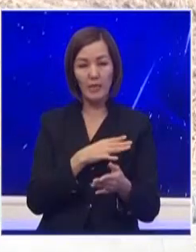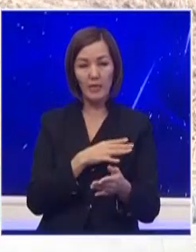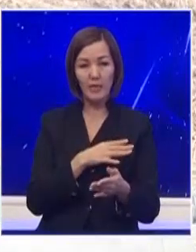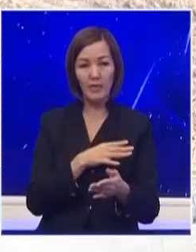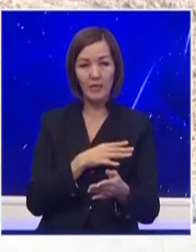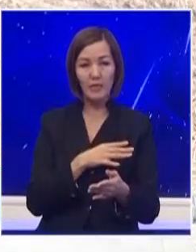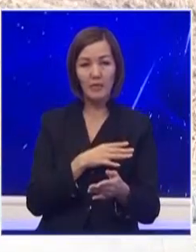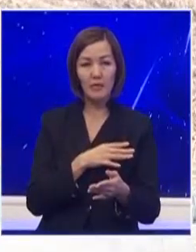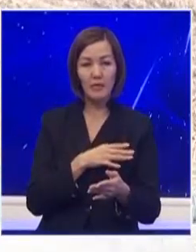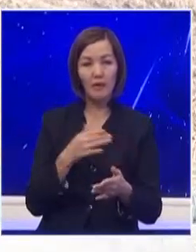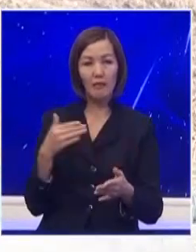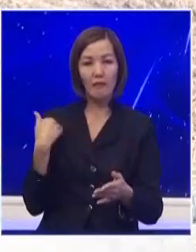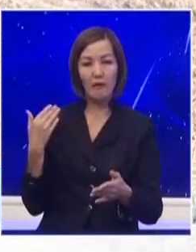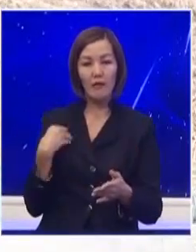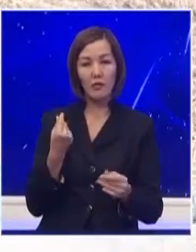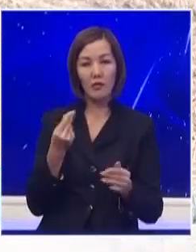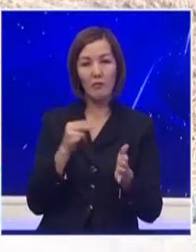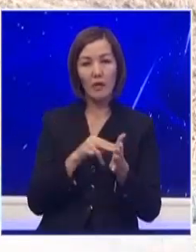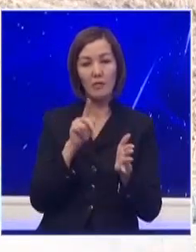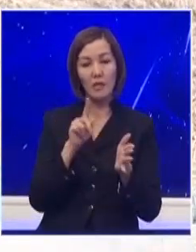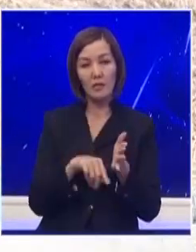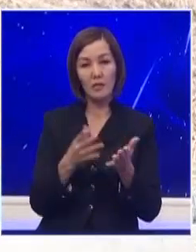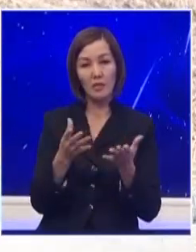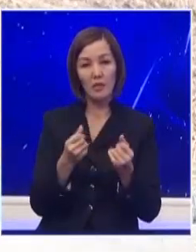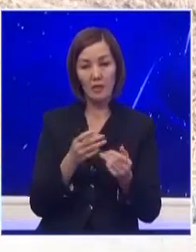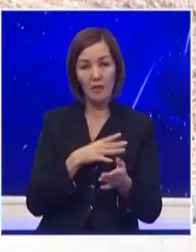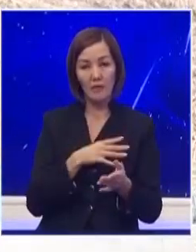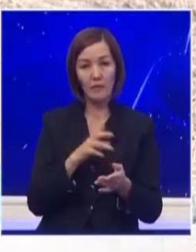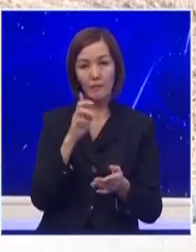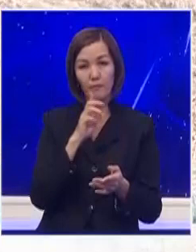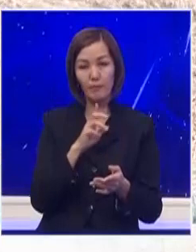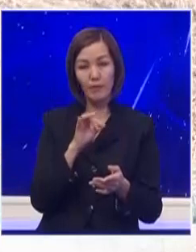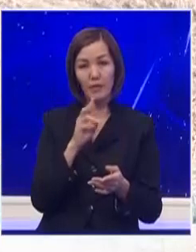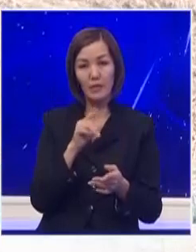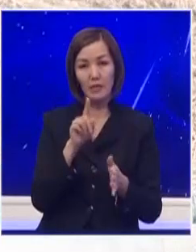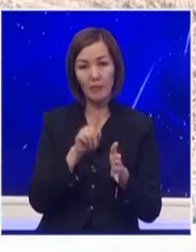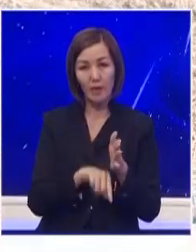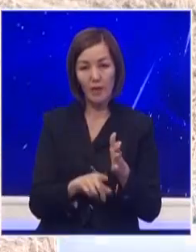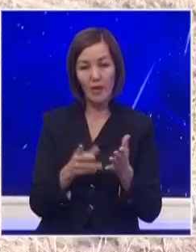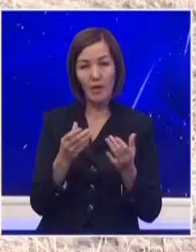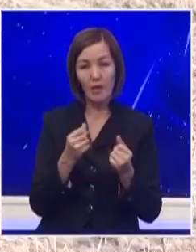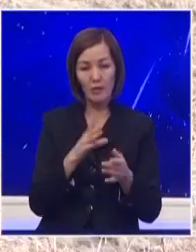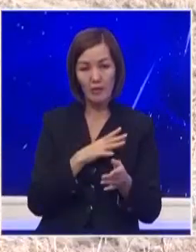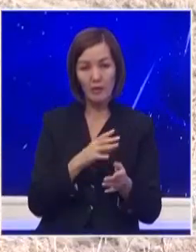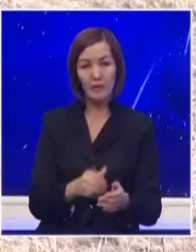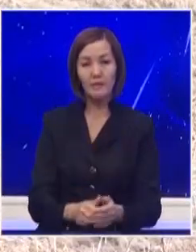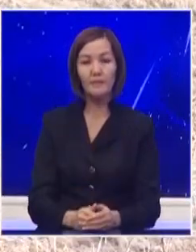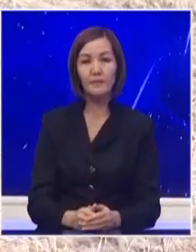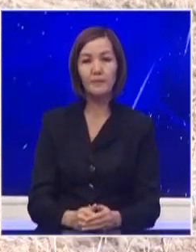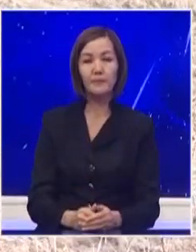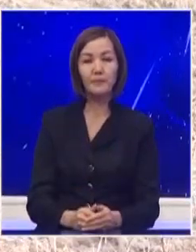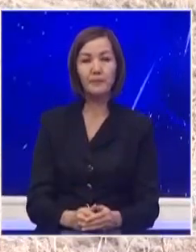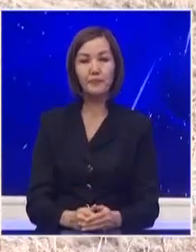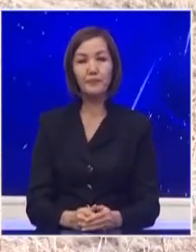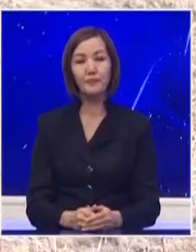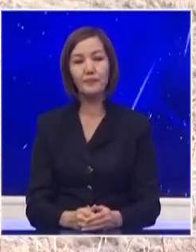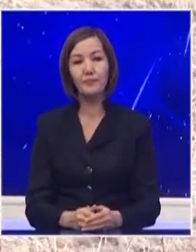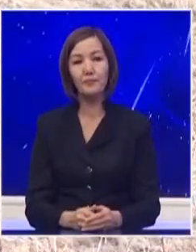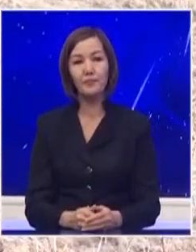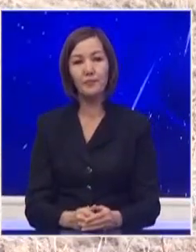аяқтауда. Бүгінгі күнге 98% жинақталған. Мына ауыстырмалы егін жер қолданбалы жерді